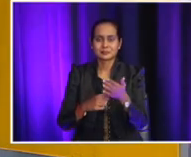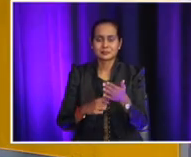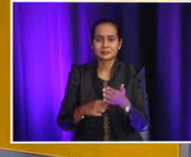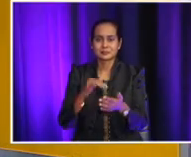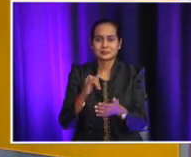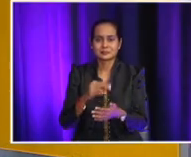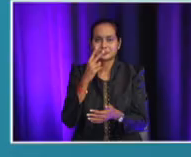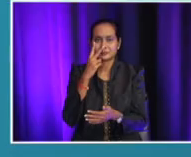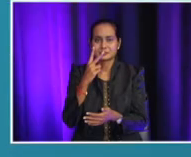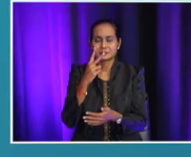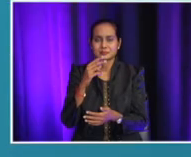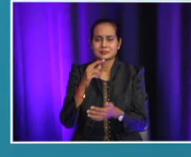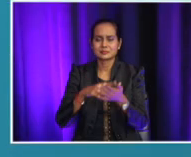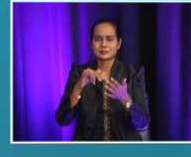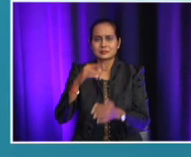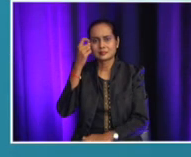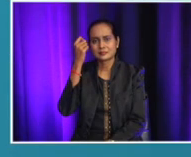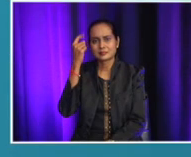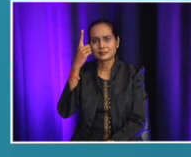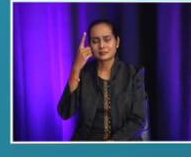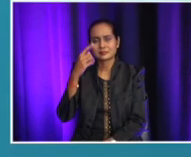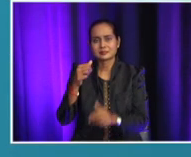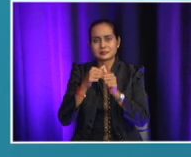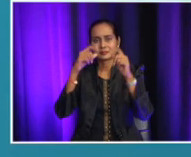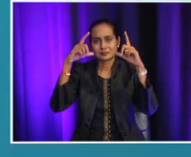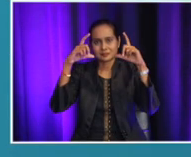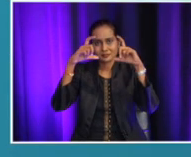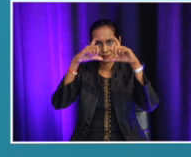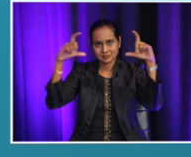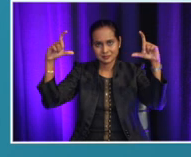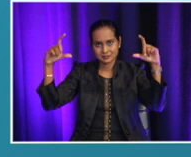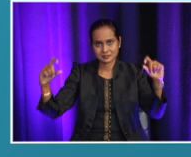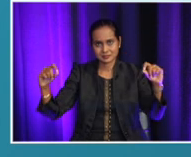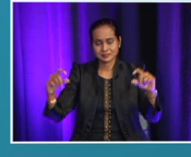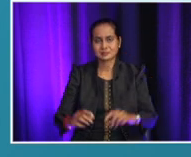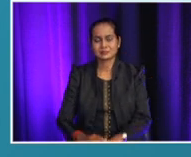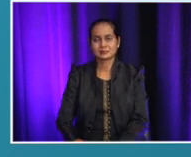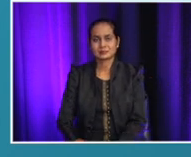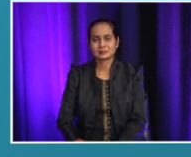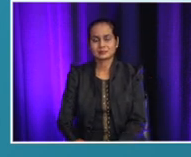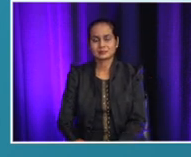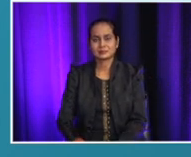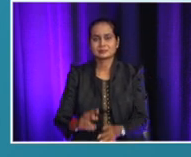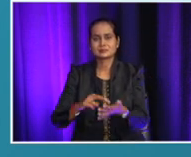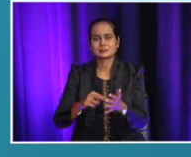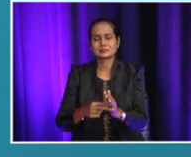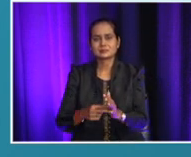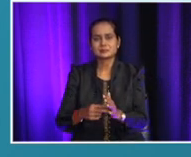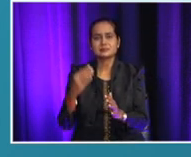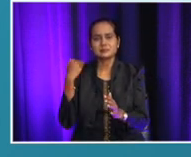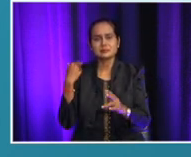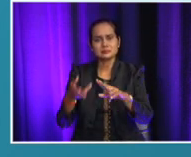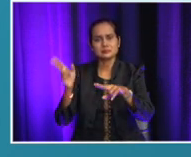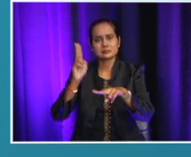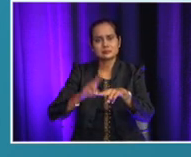apa ya aku mah paham Sebenarnya ya apa yang saya paham kalau tidak melihat sebenarnya dianya mempunyai peningkatan sih gua setiap tahun kan